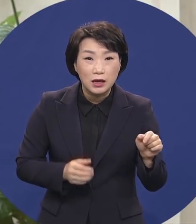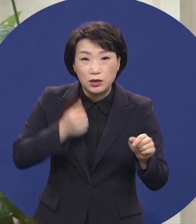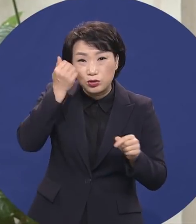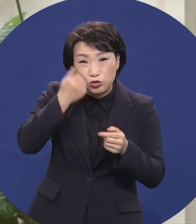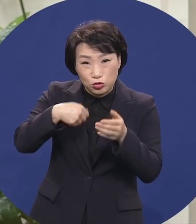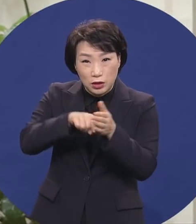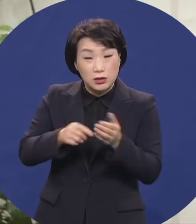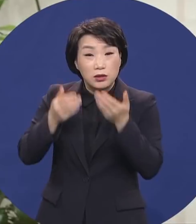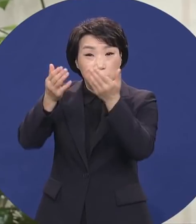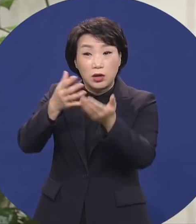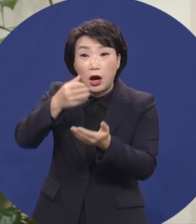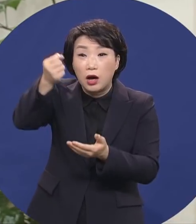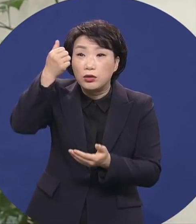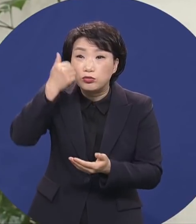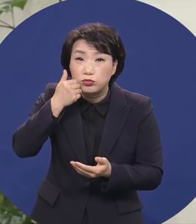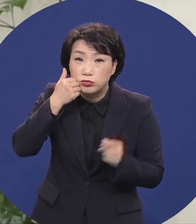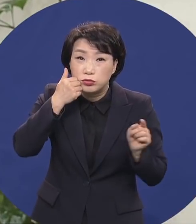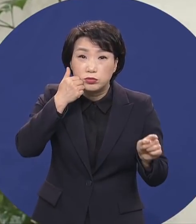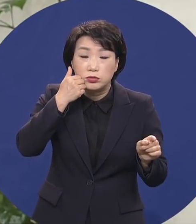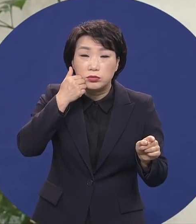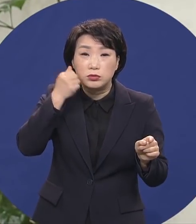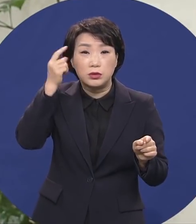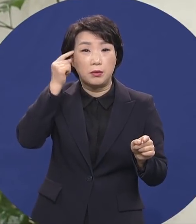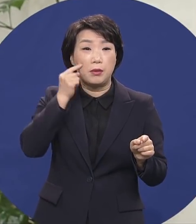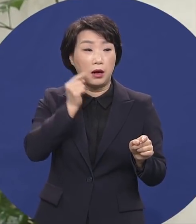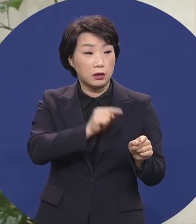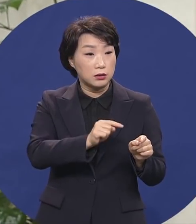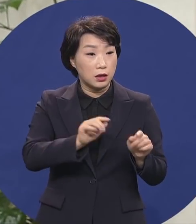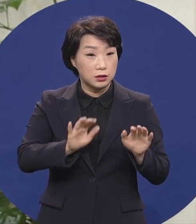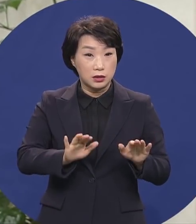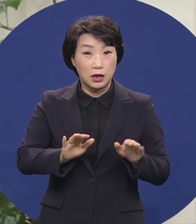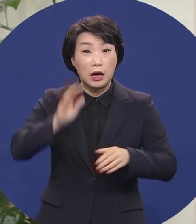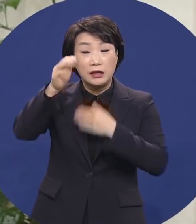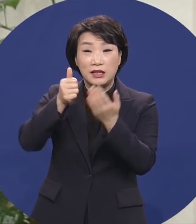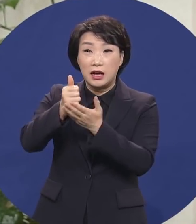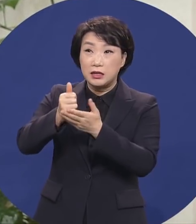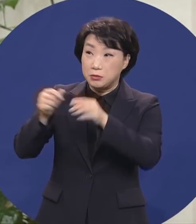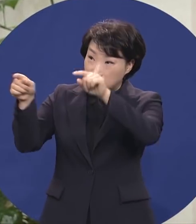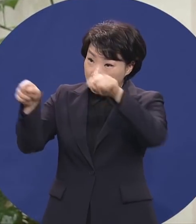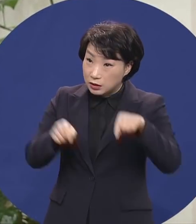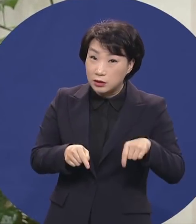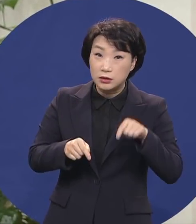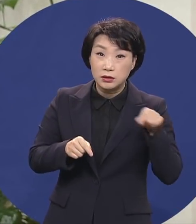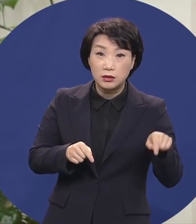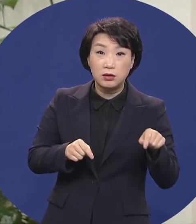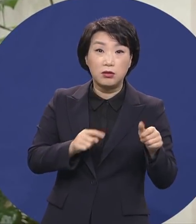드려? 누가 받아야 되느냐? 그럼 하나님을 상대는